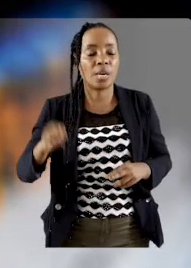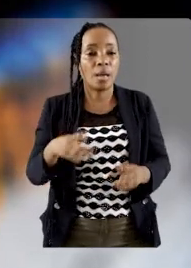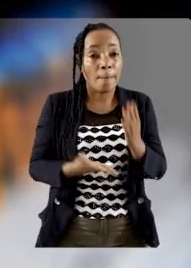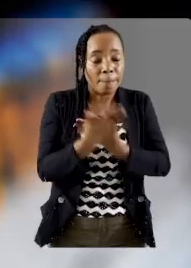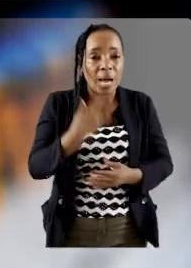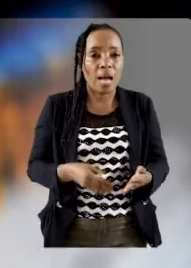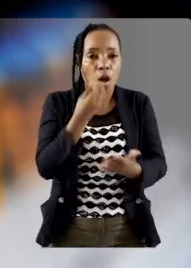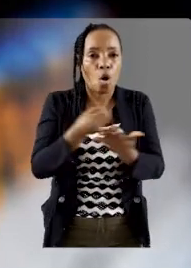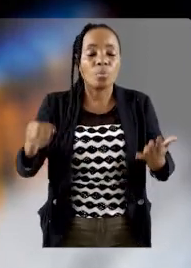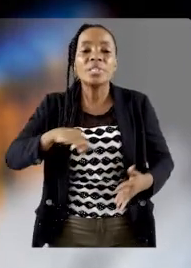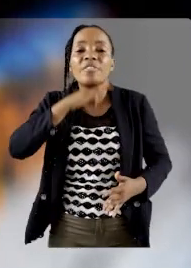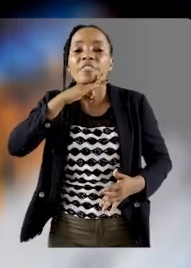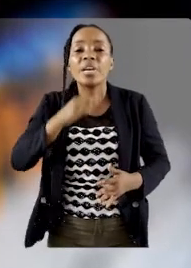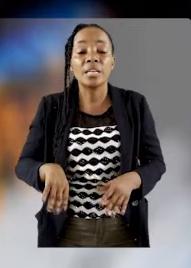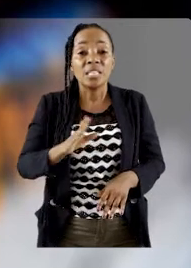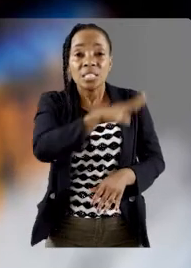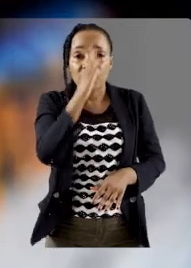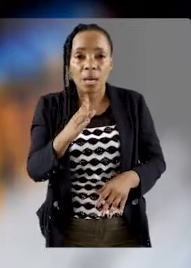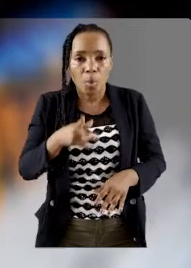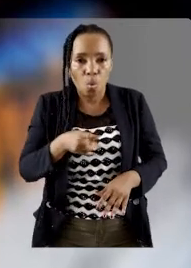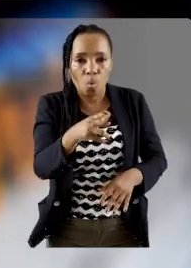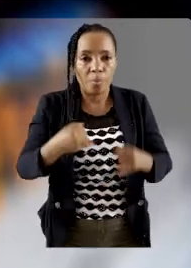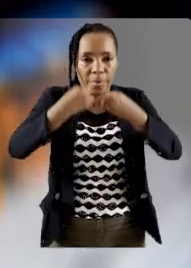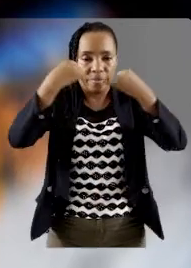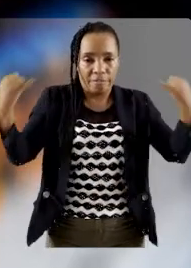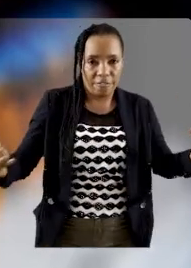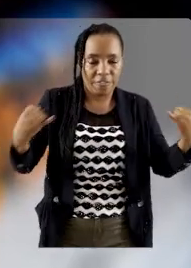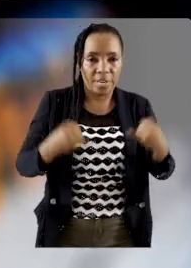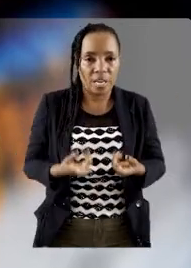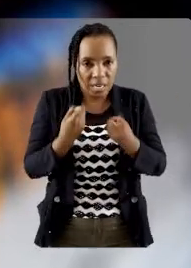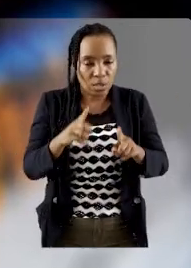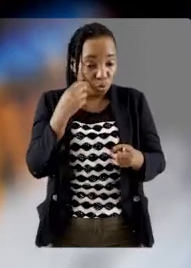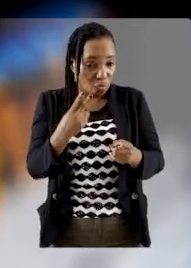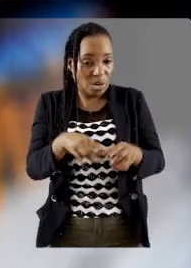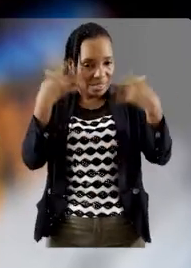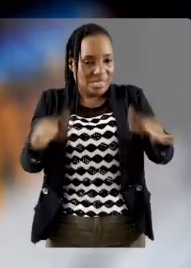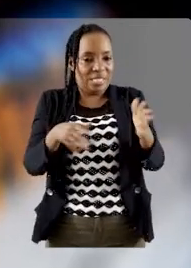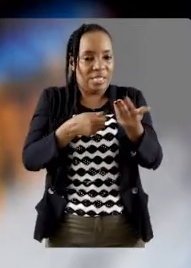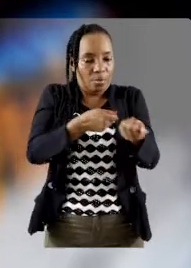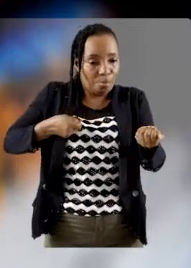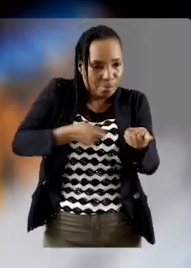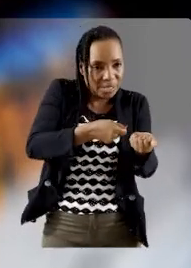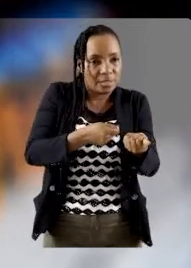jamais couper un fil électrique pendant qu'il est branché.